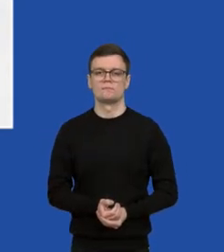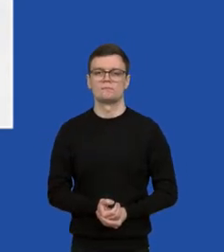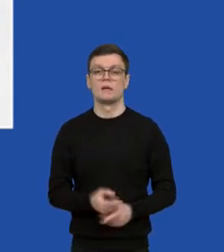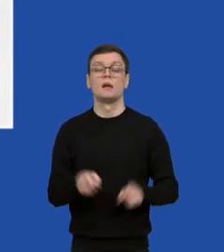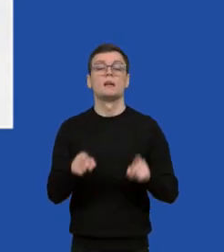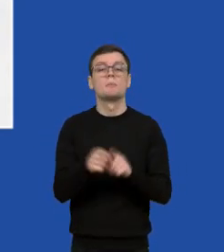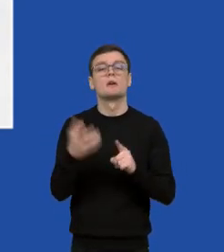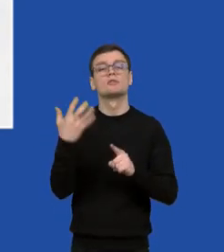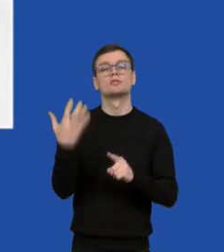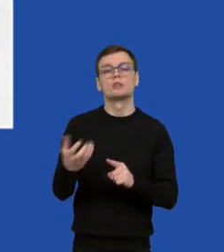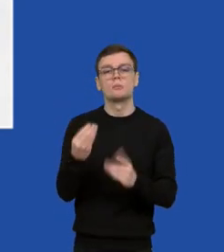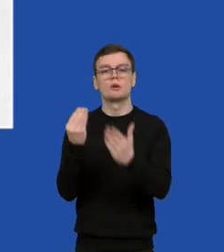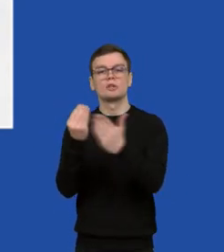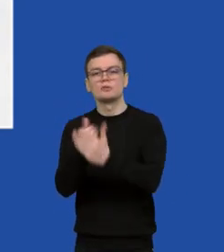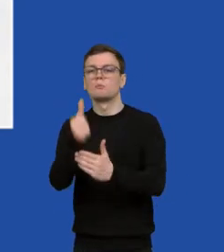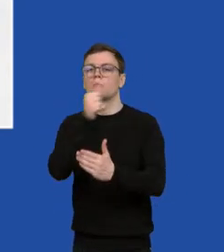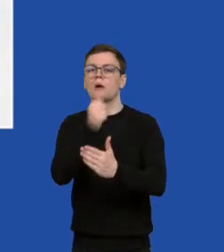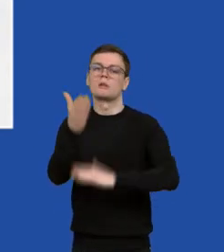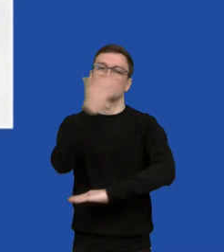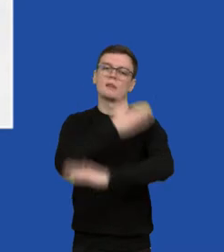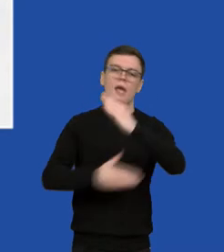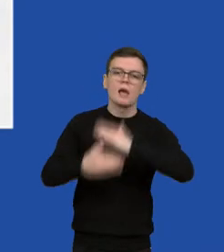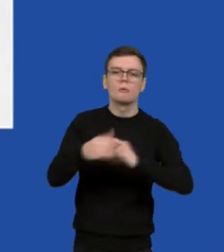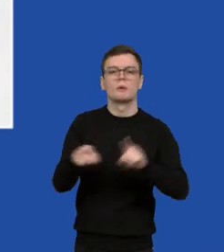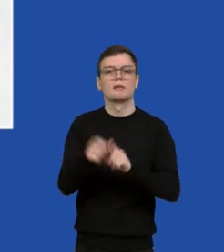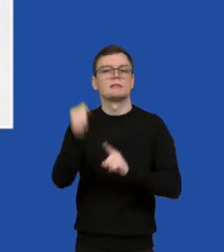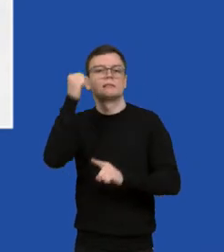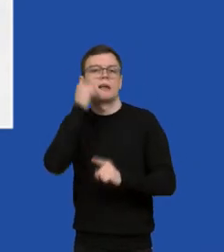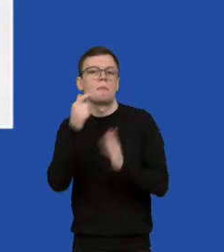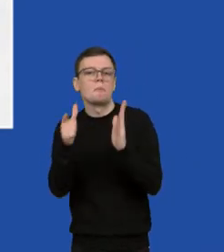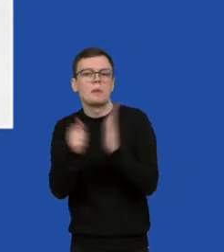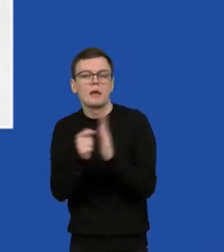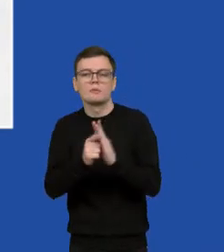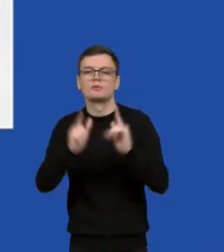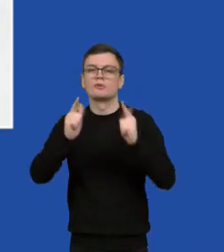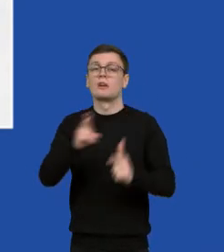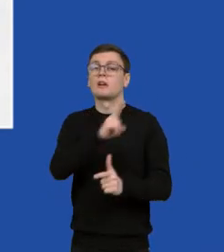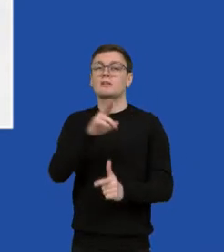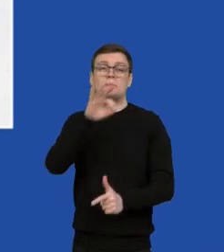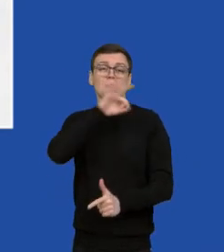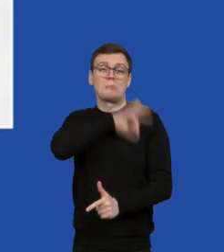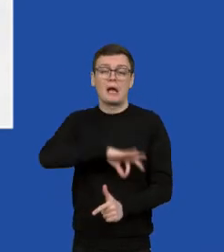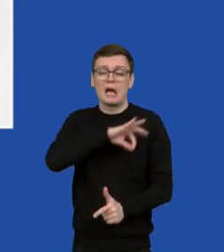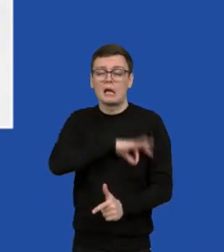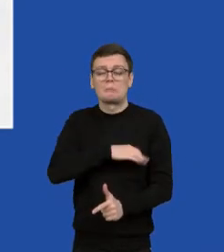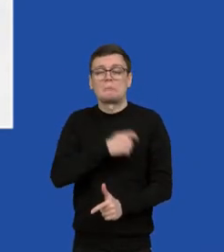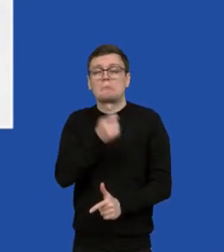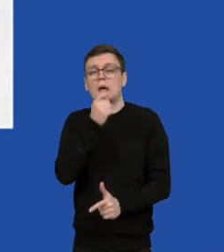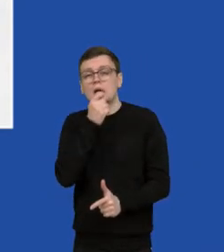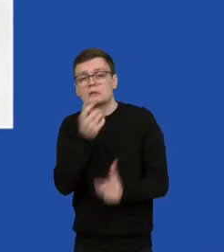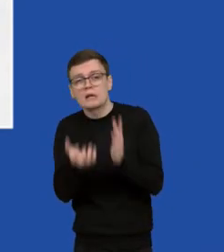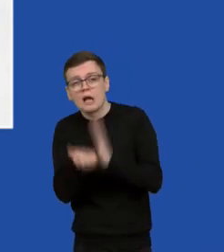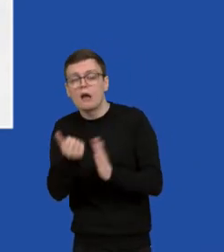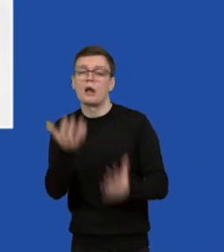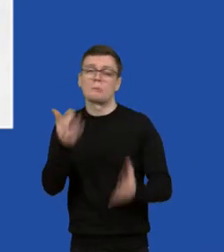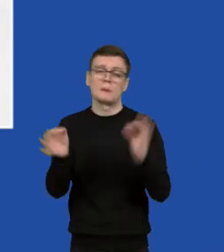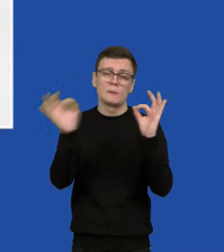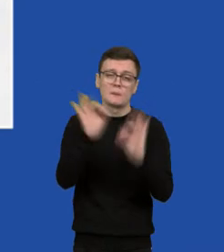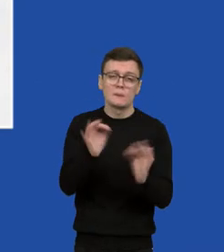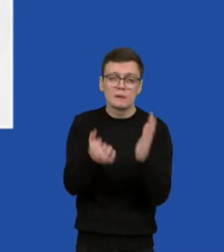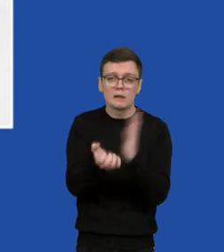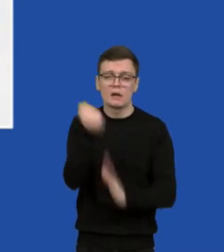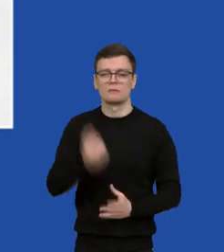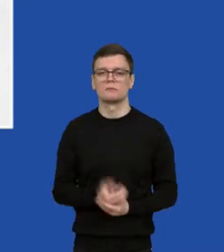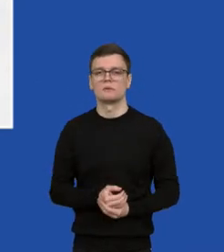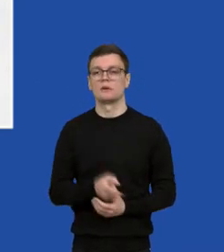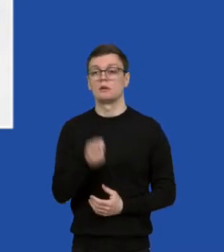pajamas neįgalumo ar senatvės atvejais, jokių pajamų negaunantiems arba labai mažas pajamas gaunantiems asmenims. Tai